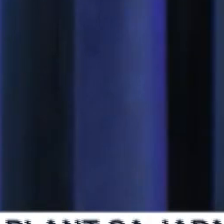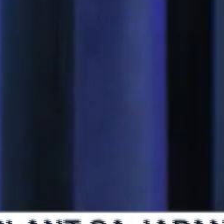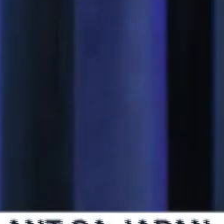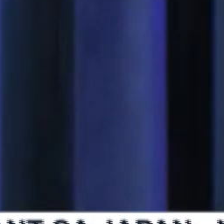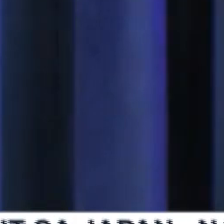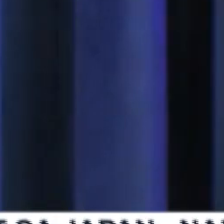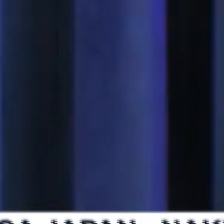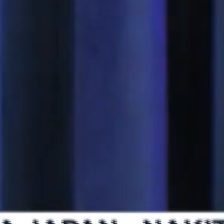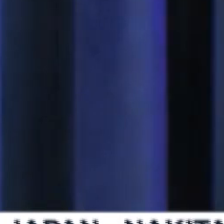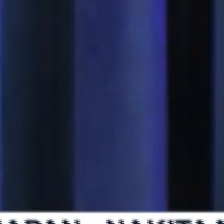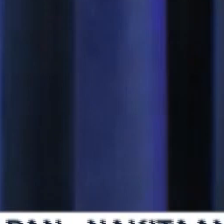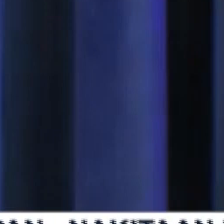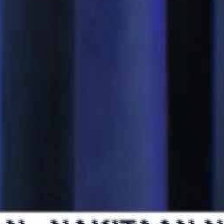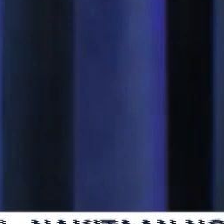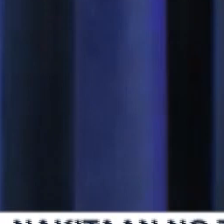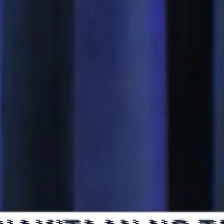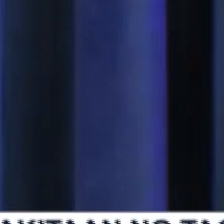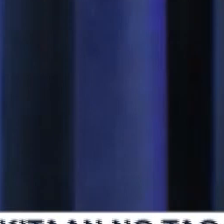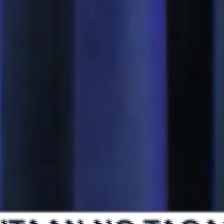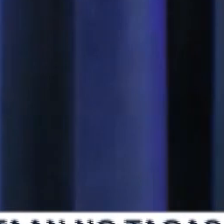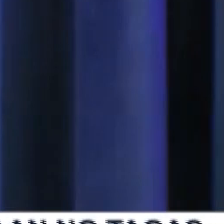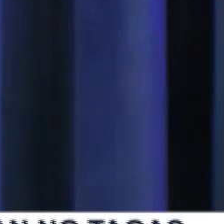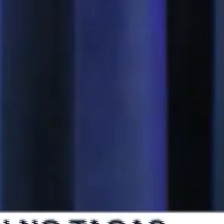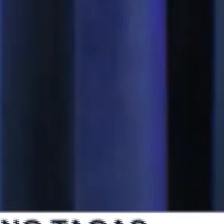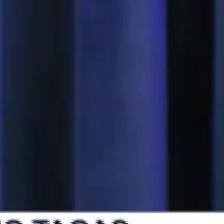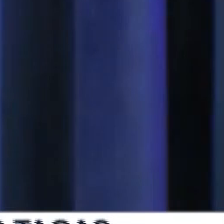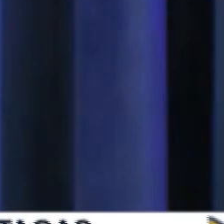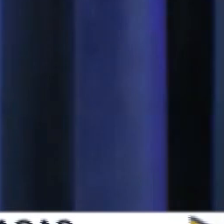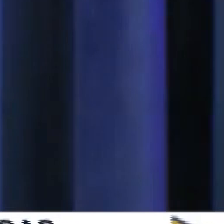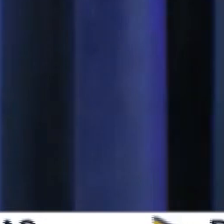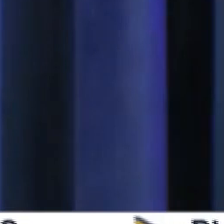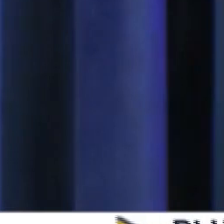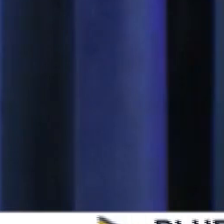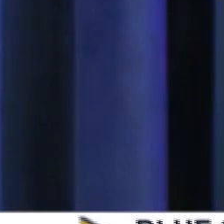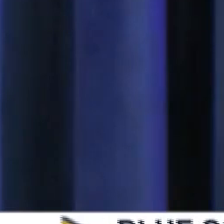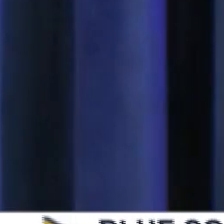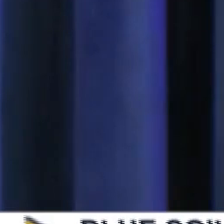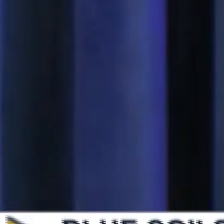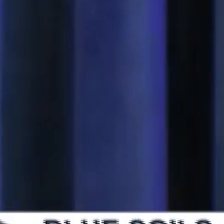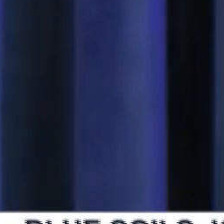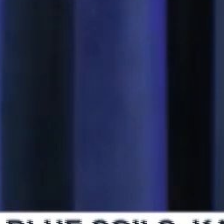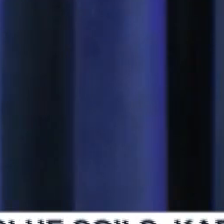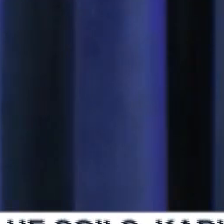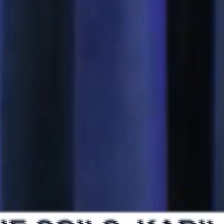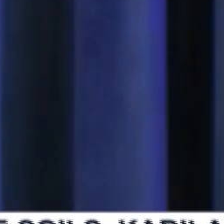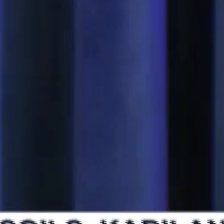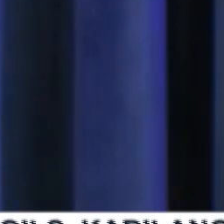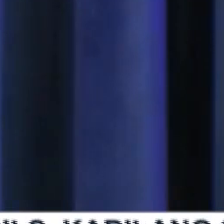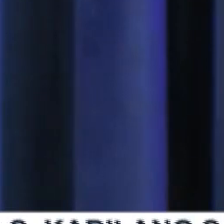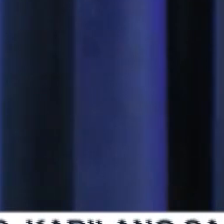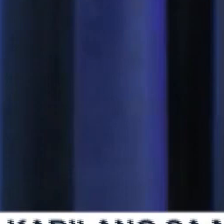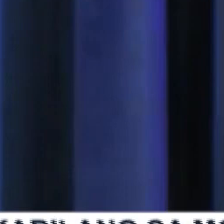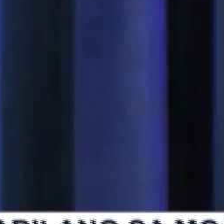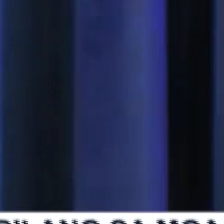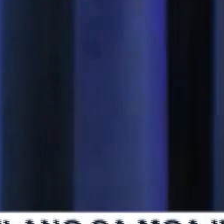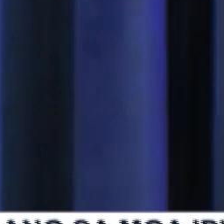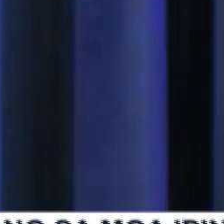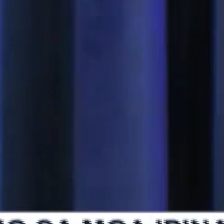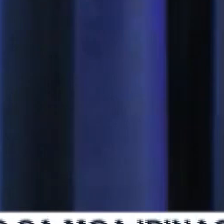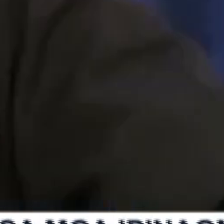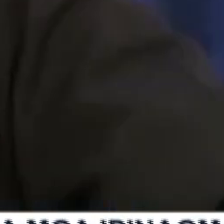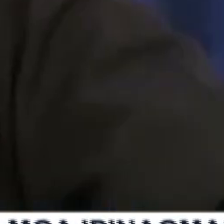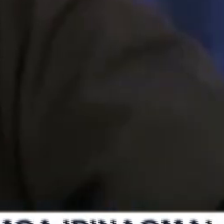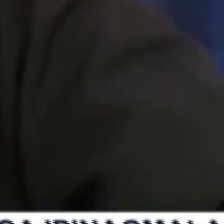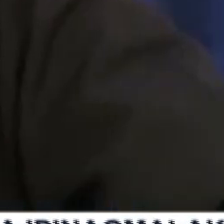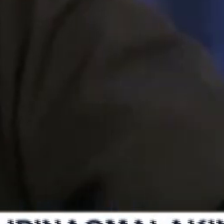what we call OTT, over-the-top providers. So pinapadala nila sa Telegram, sa WhatsApp, Messenger, and so